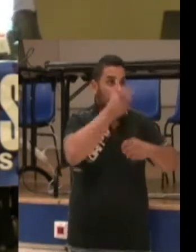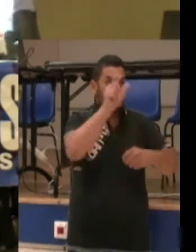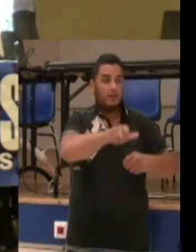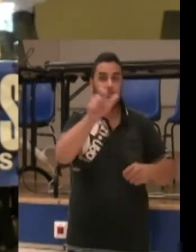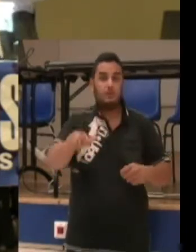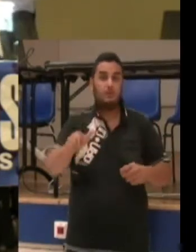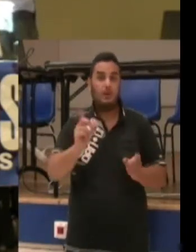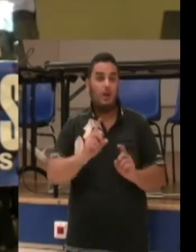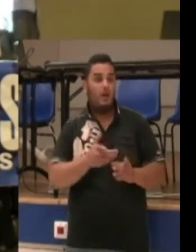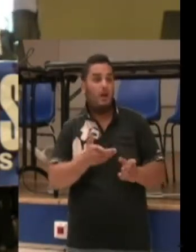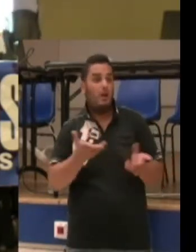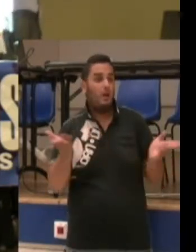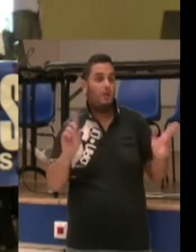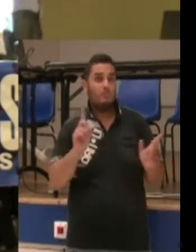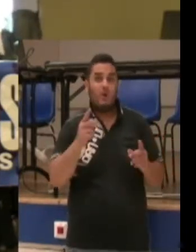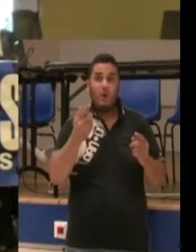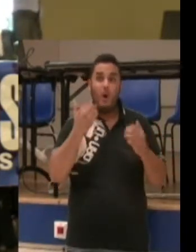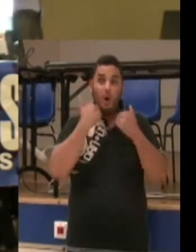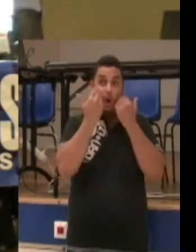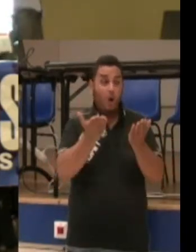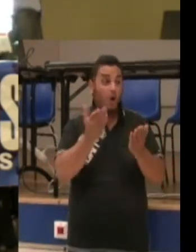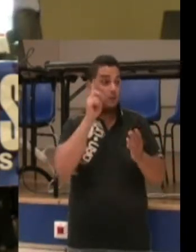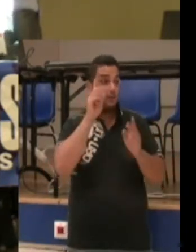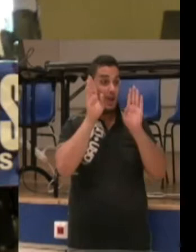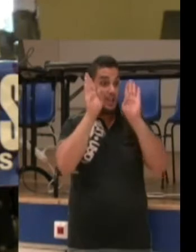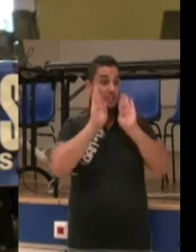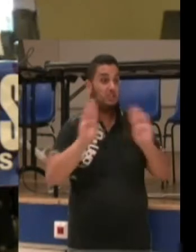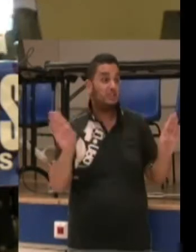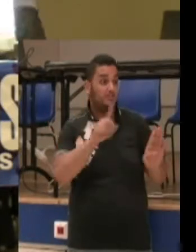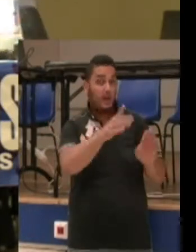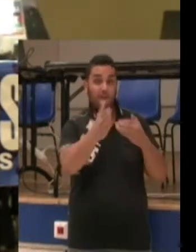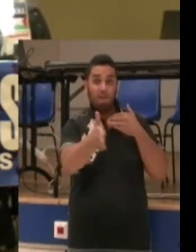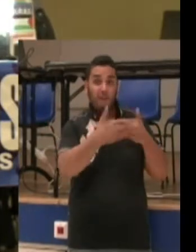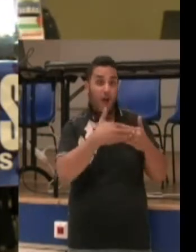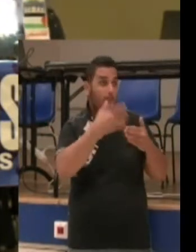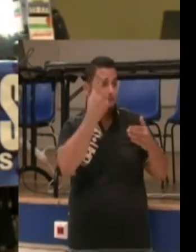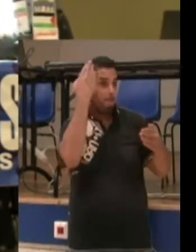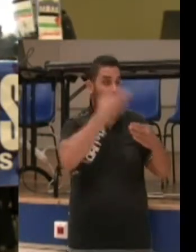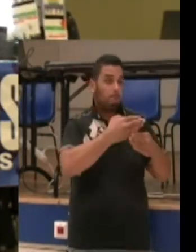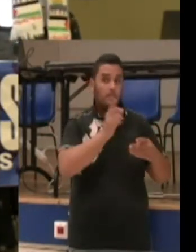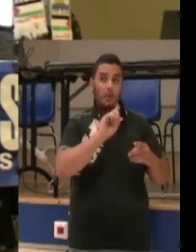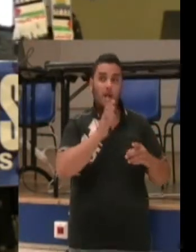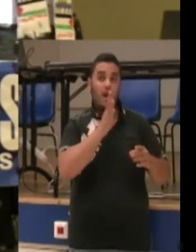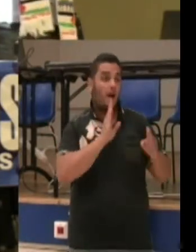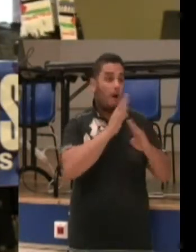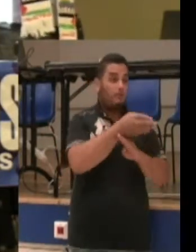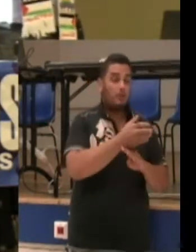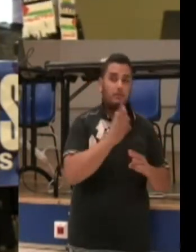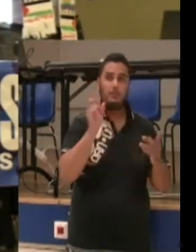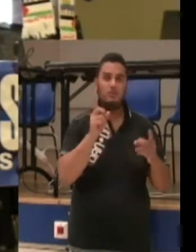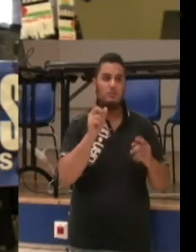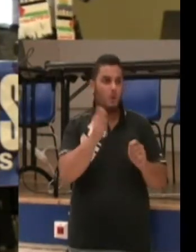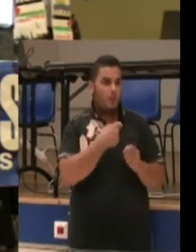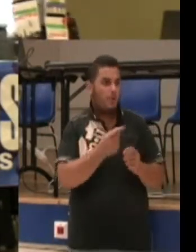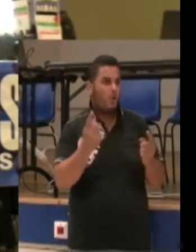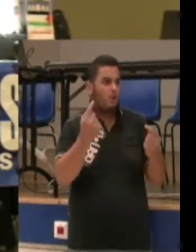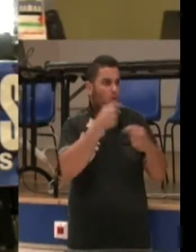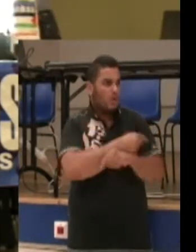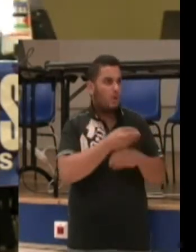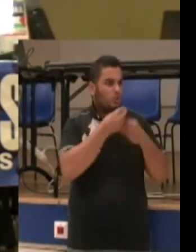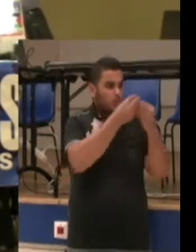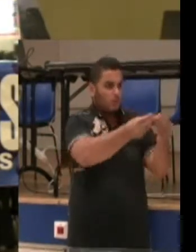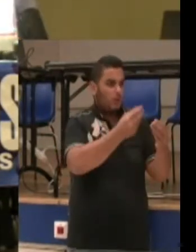les autorités voisines d'une région de conflit, elles doivent donner l'autorisation